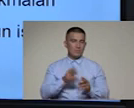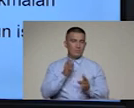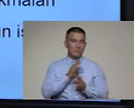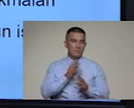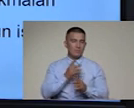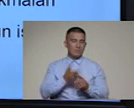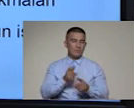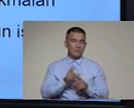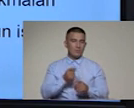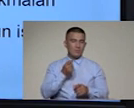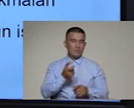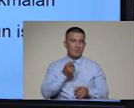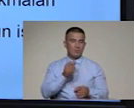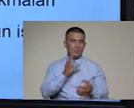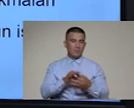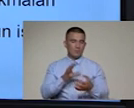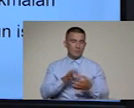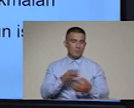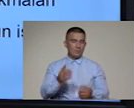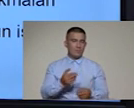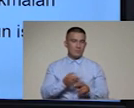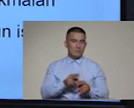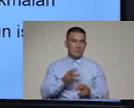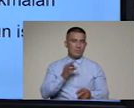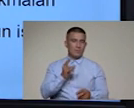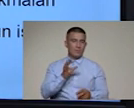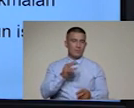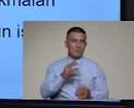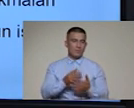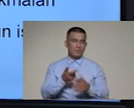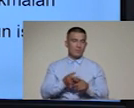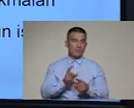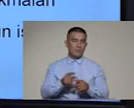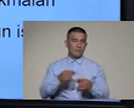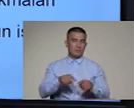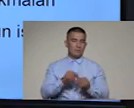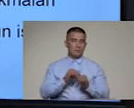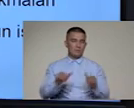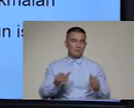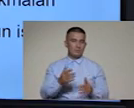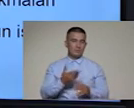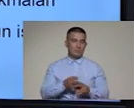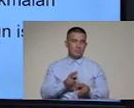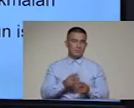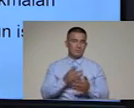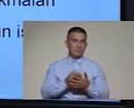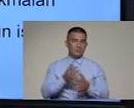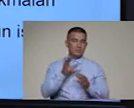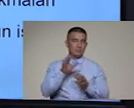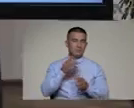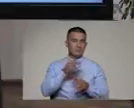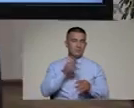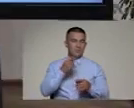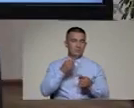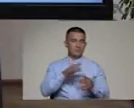metal kamdan-kam tug'ma holda uchraydi. Oksid holida keng tarqalgan, konlari Vietnam va Indoneziyada. Suv